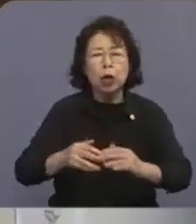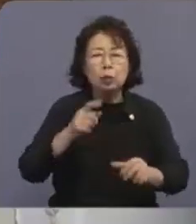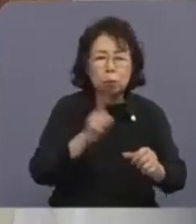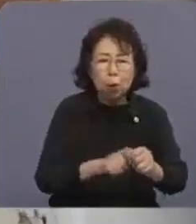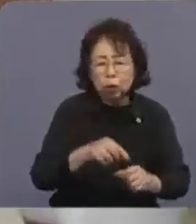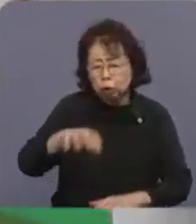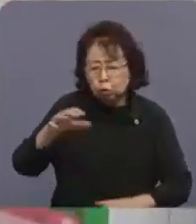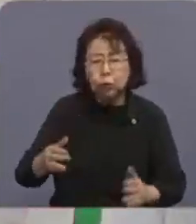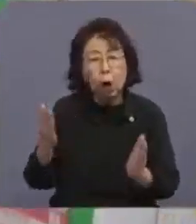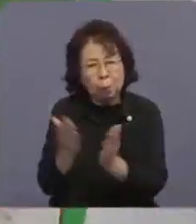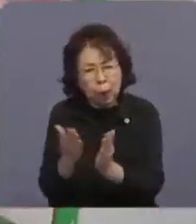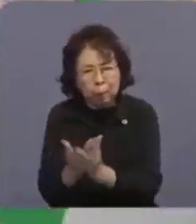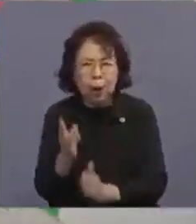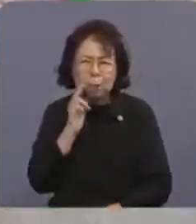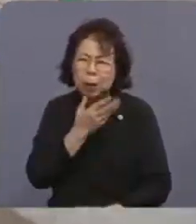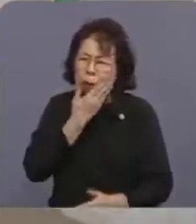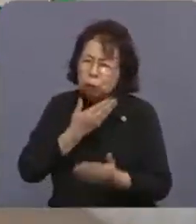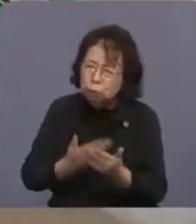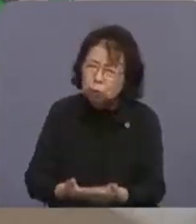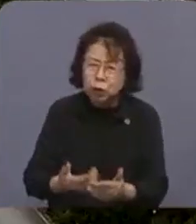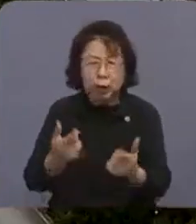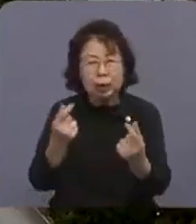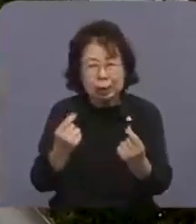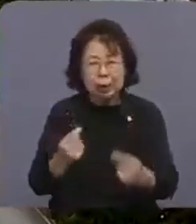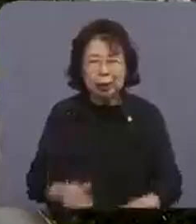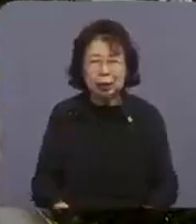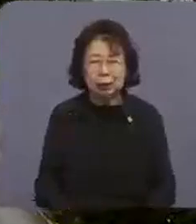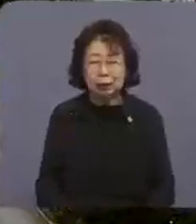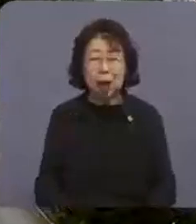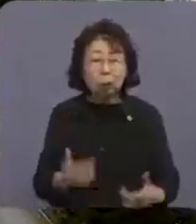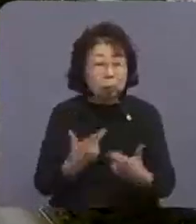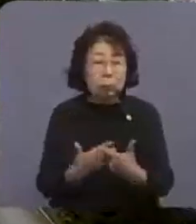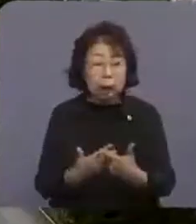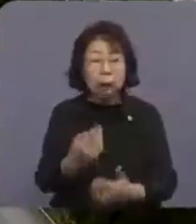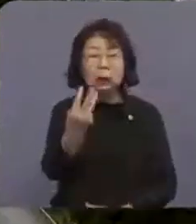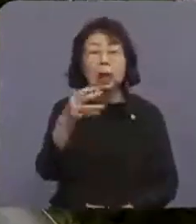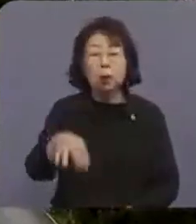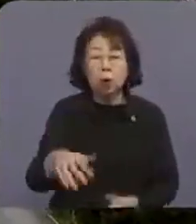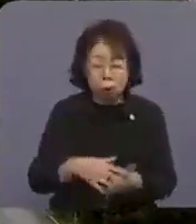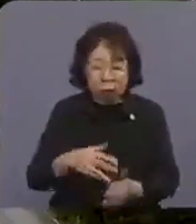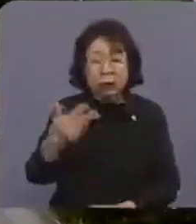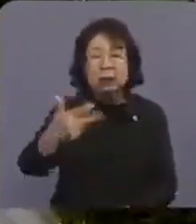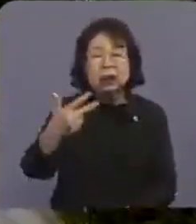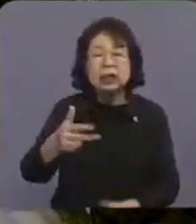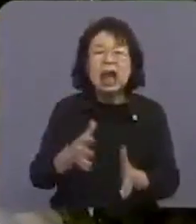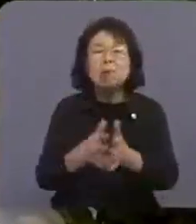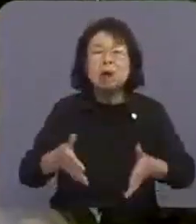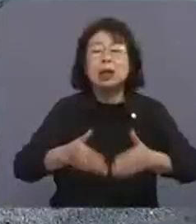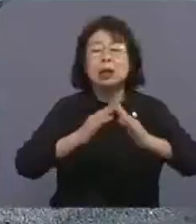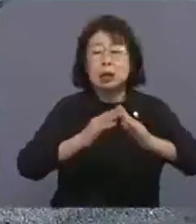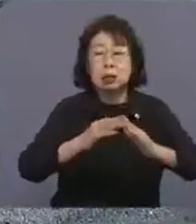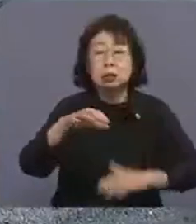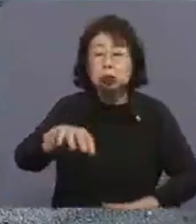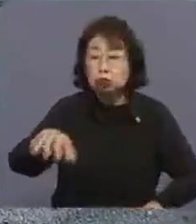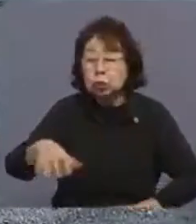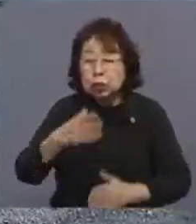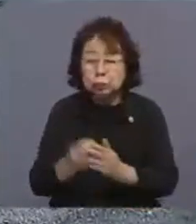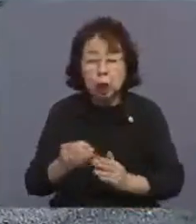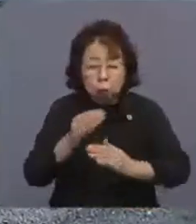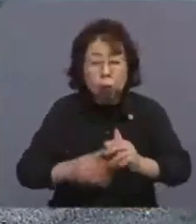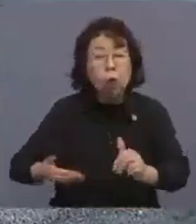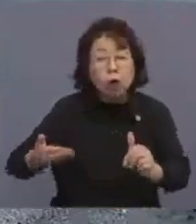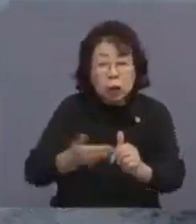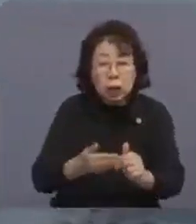주변과의 조화는 중요한 상황이라고 볼 수 있습니다 부산은 세곳에 7천 가구가 넘는 아파트가 들어서는데 공공